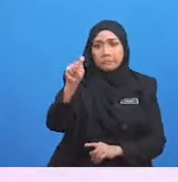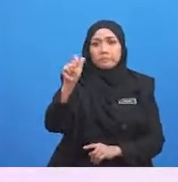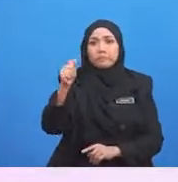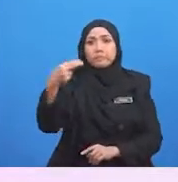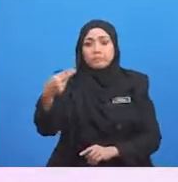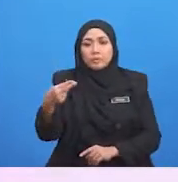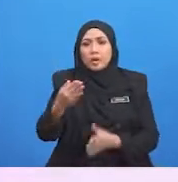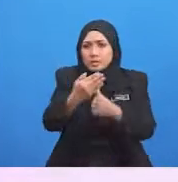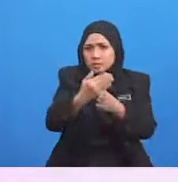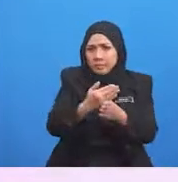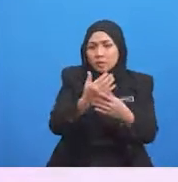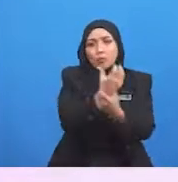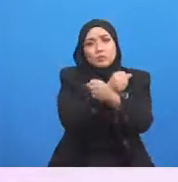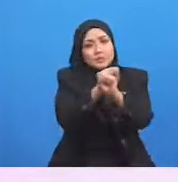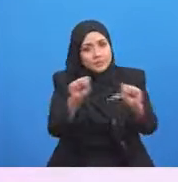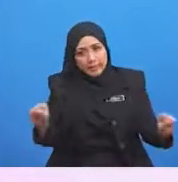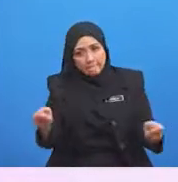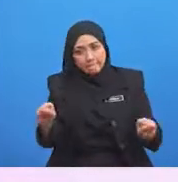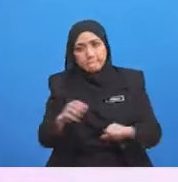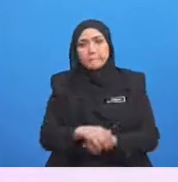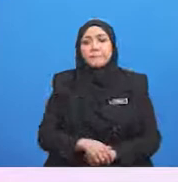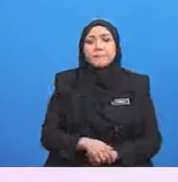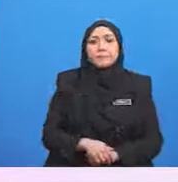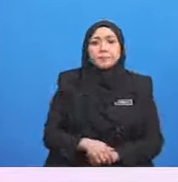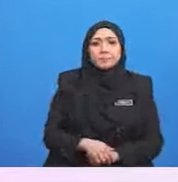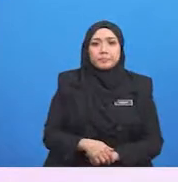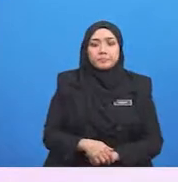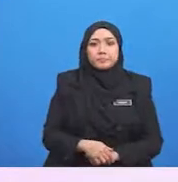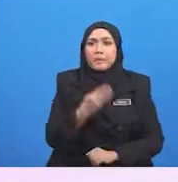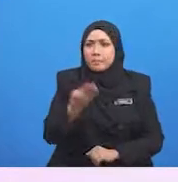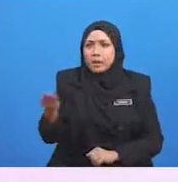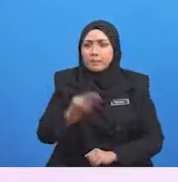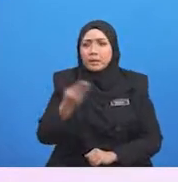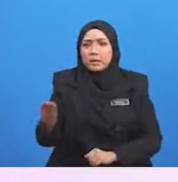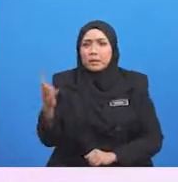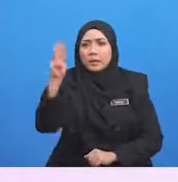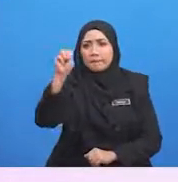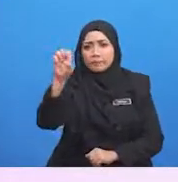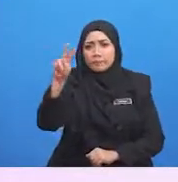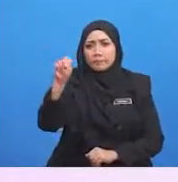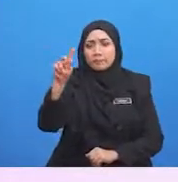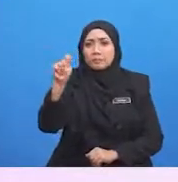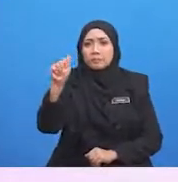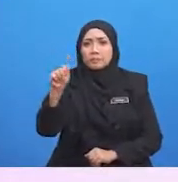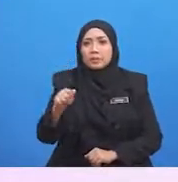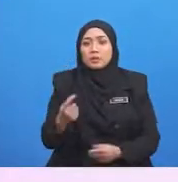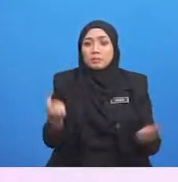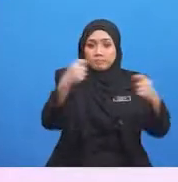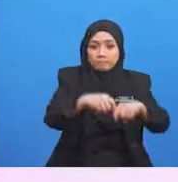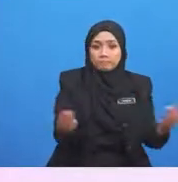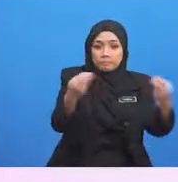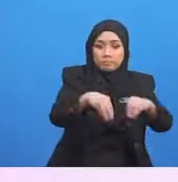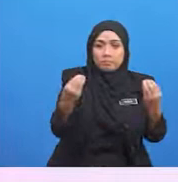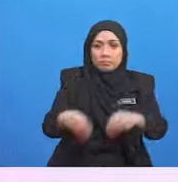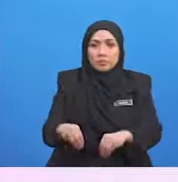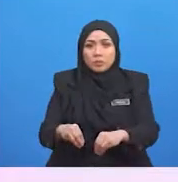yang digunakan untuk menghasilkan produk akhir. Bahan mentah adalah seperti hasil pertanian,